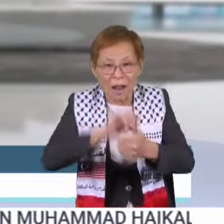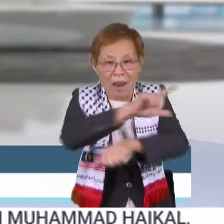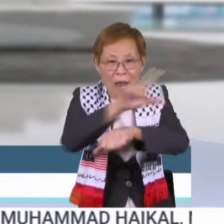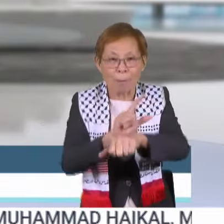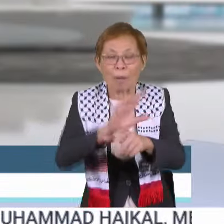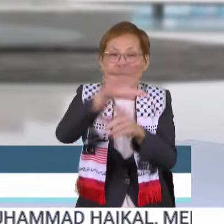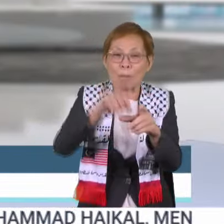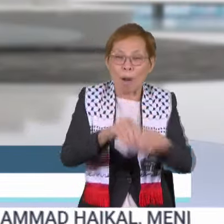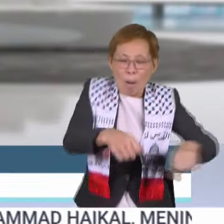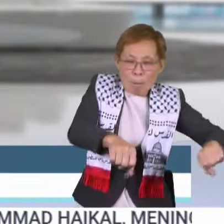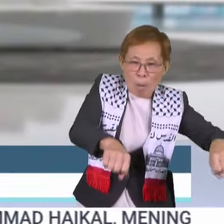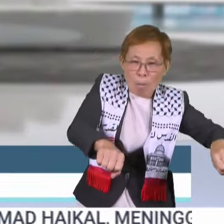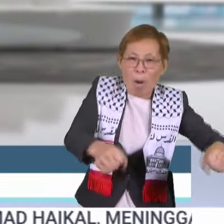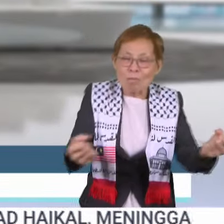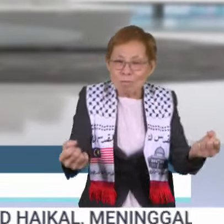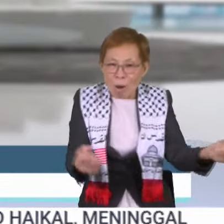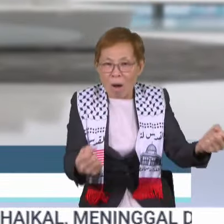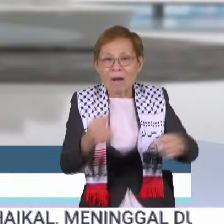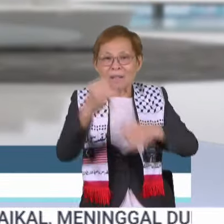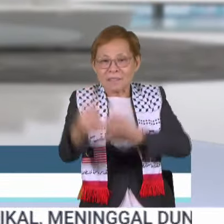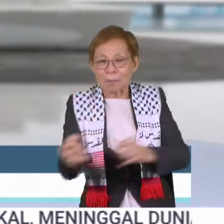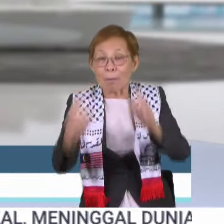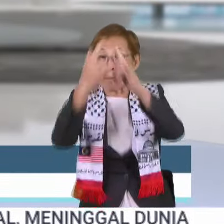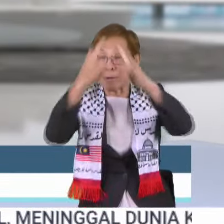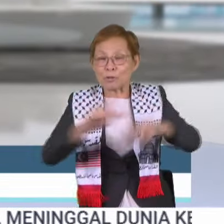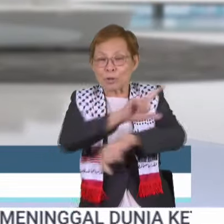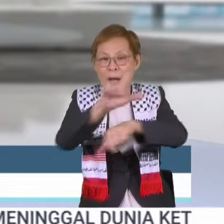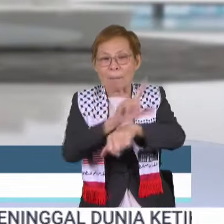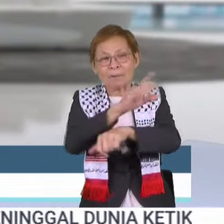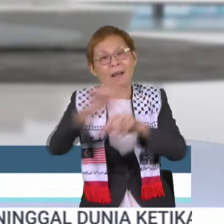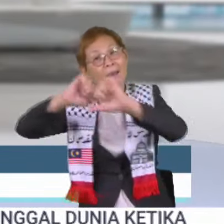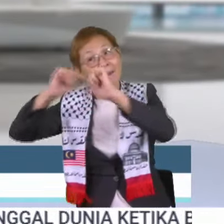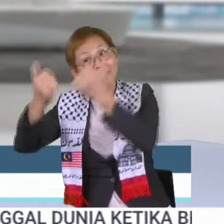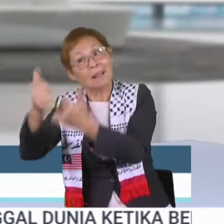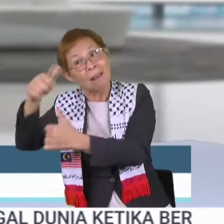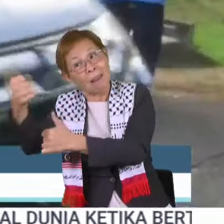kenderaan jabatan muzium Labuan serta agensi lain yang